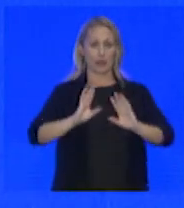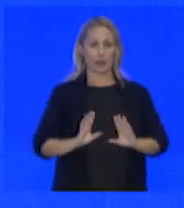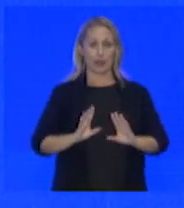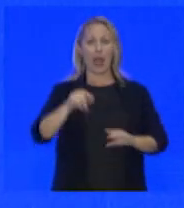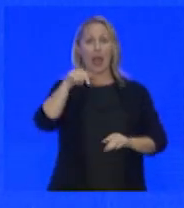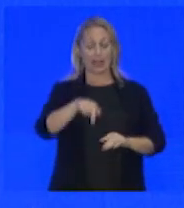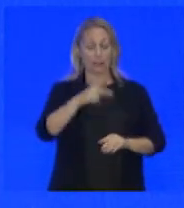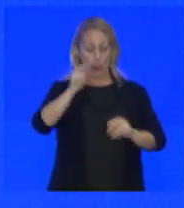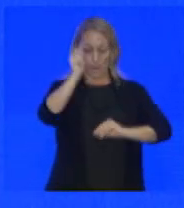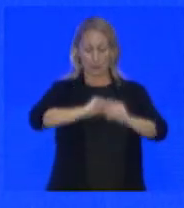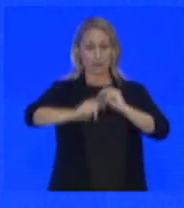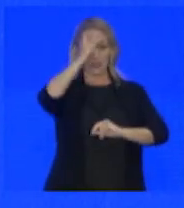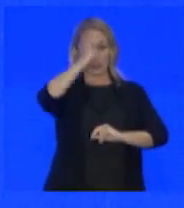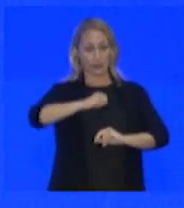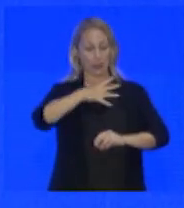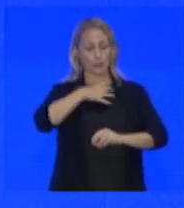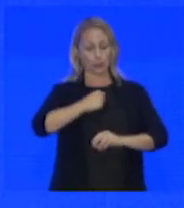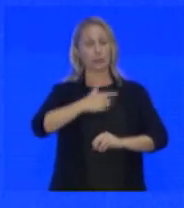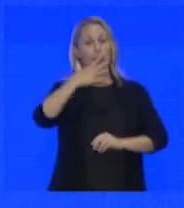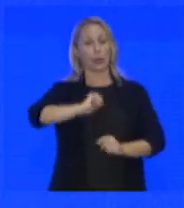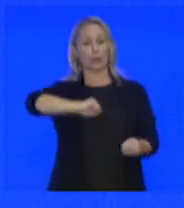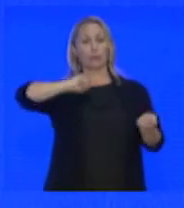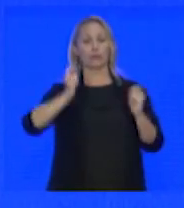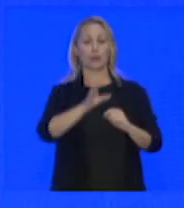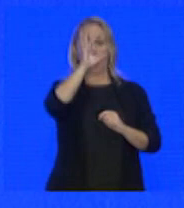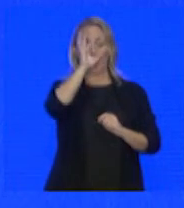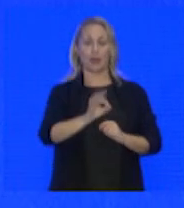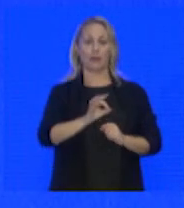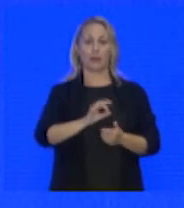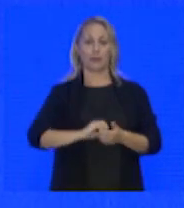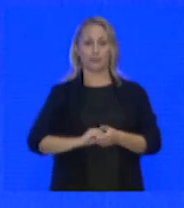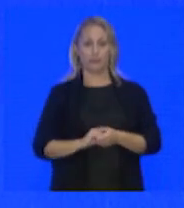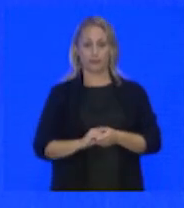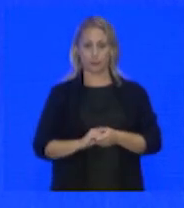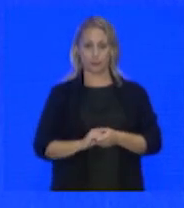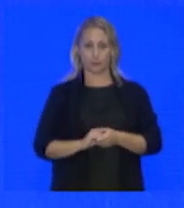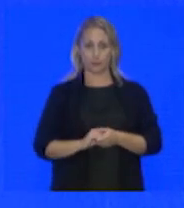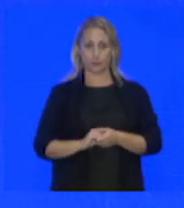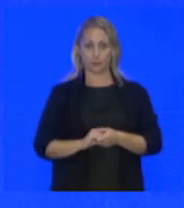κάνουμε. Θα επικεντρωθώ κατά συνέπεια σήμερα στην οικονομία.